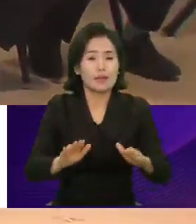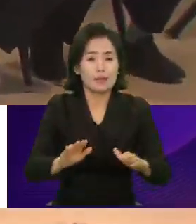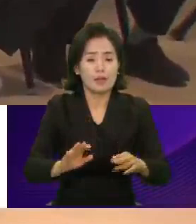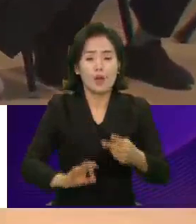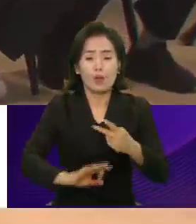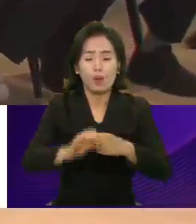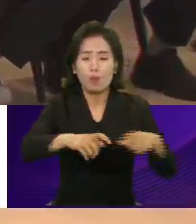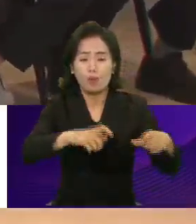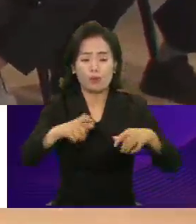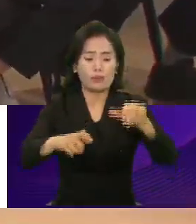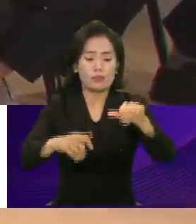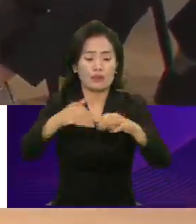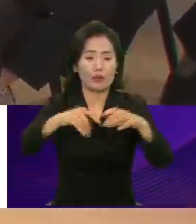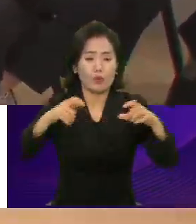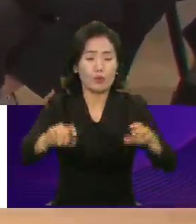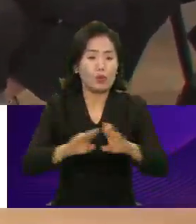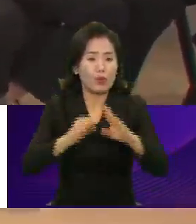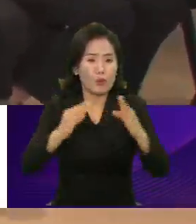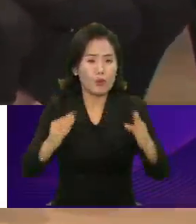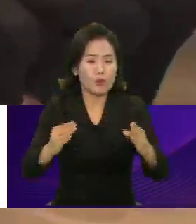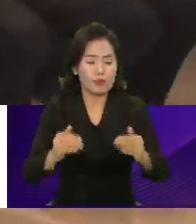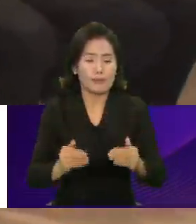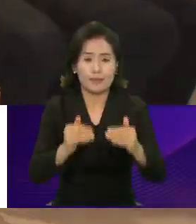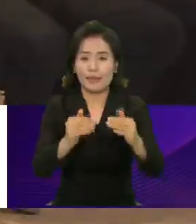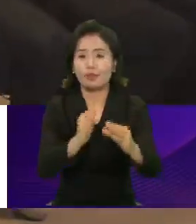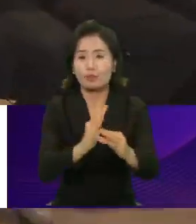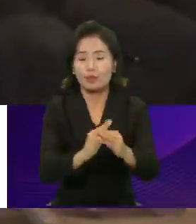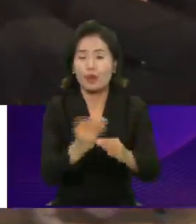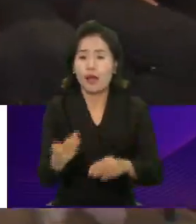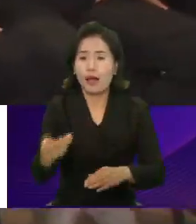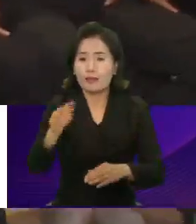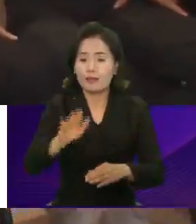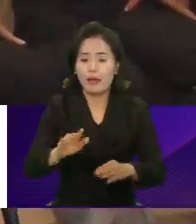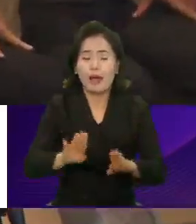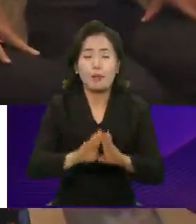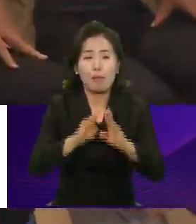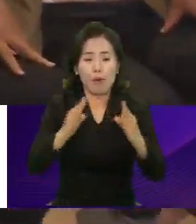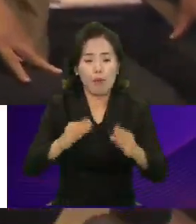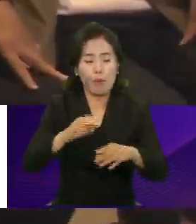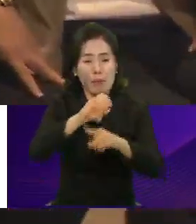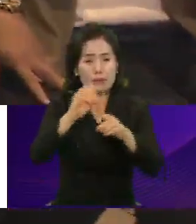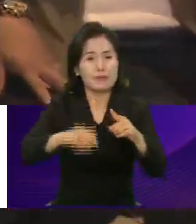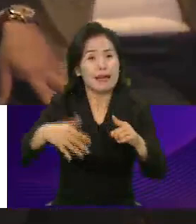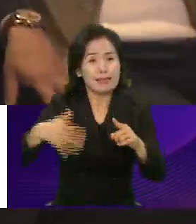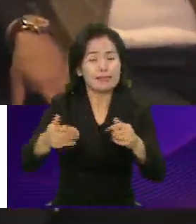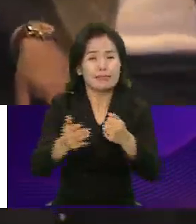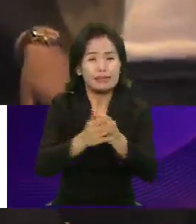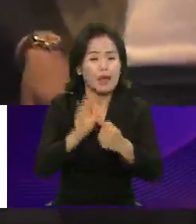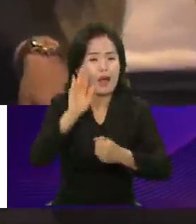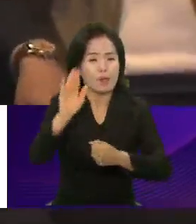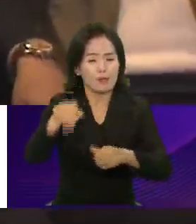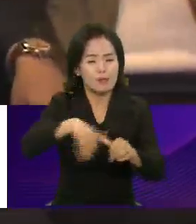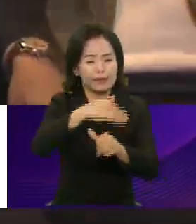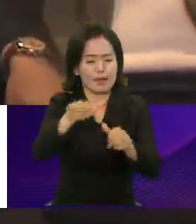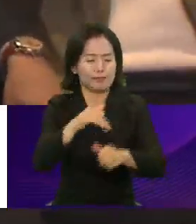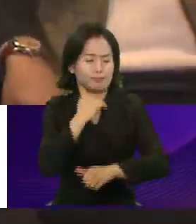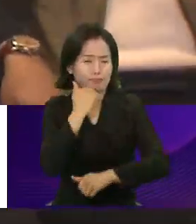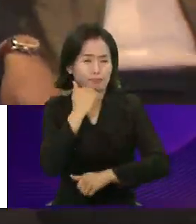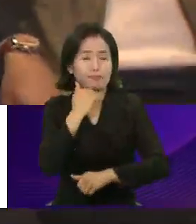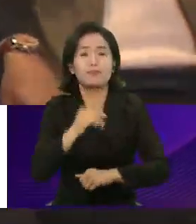동부권 5개 선거구의 개표는 순조롭게 진행 중입니다. 하지만 아직 개표율이 저조한 만큼 앞으로의 상황도 지켜봐야